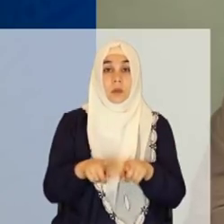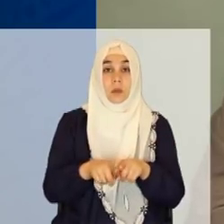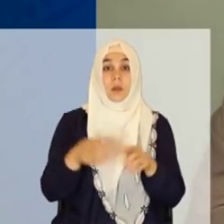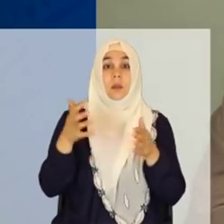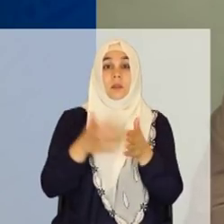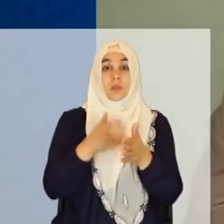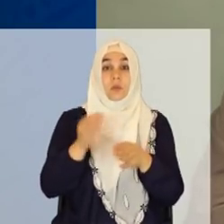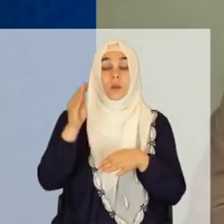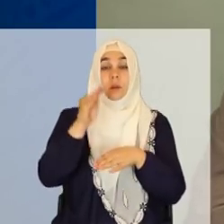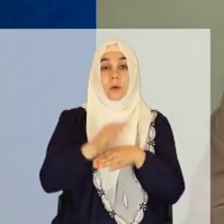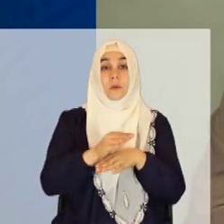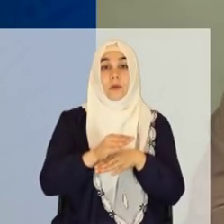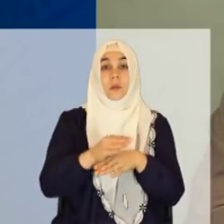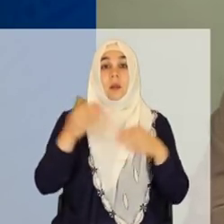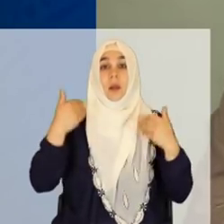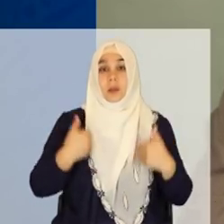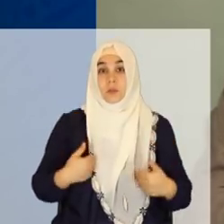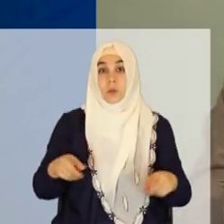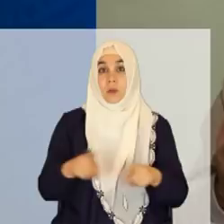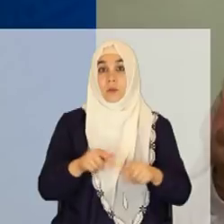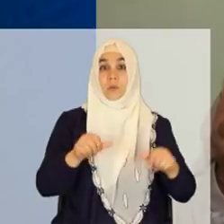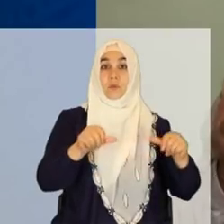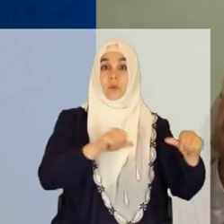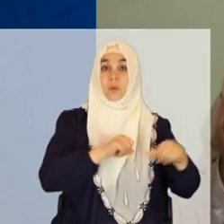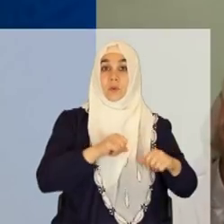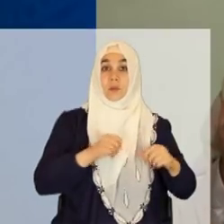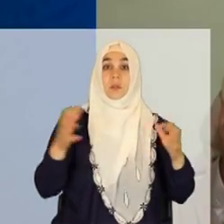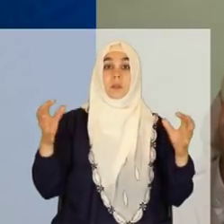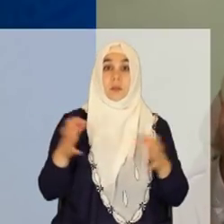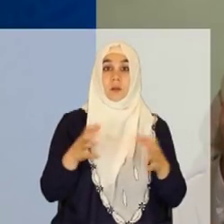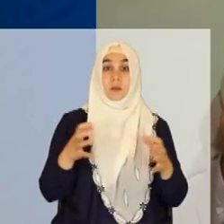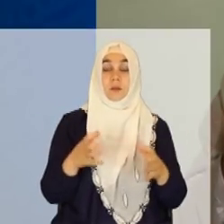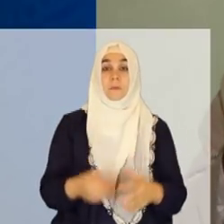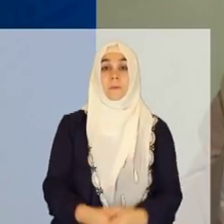birga a'zolarini gunohdan saqlaydi.